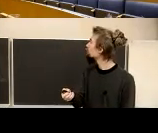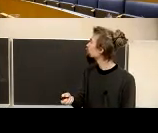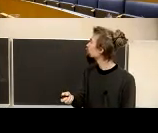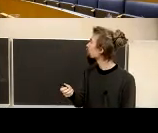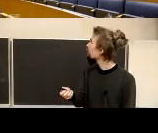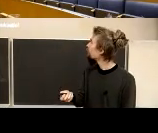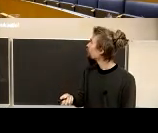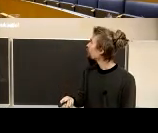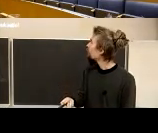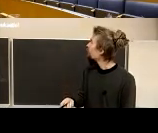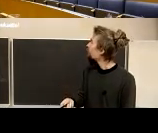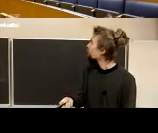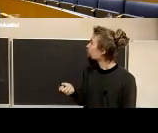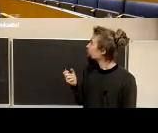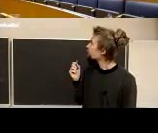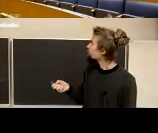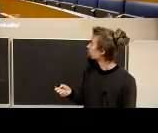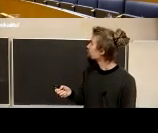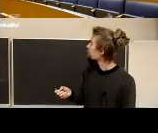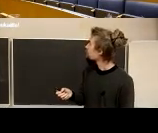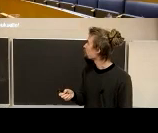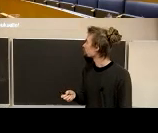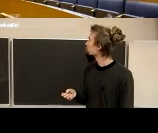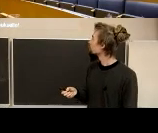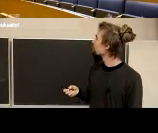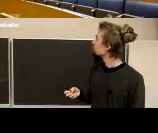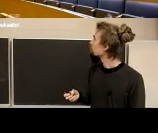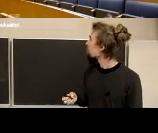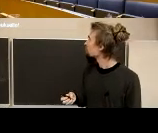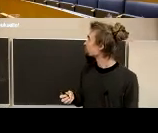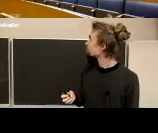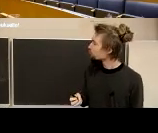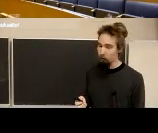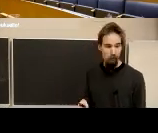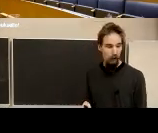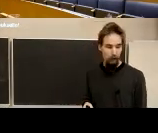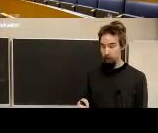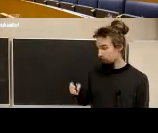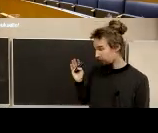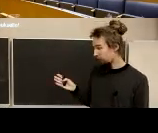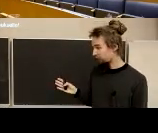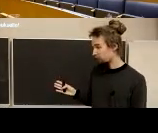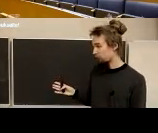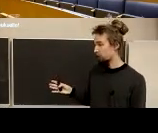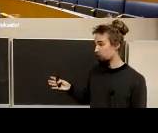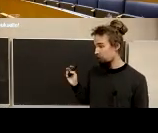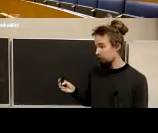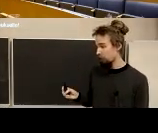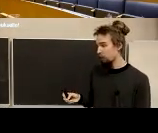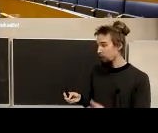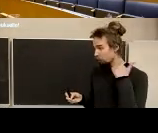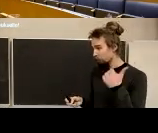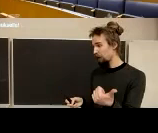hyvin. Joo. Sitten vielä ihan pari haastavia kysymyksiä herää näistä teemoista tosi